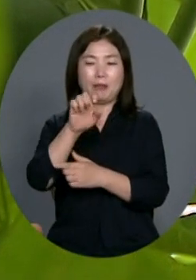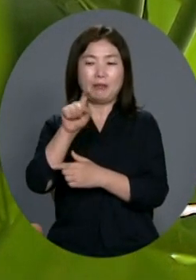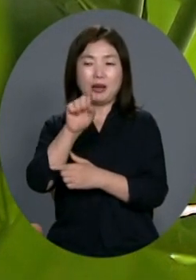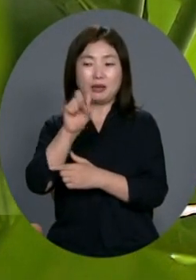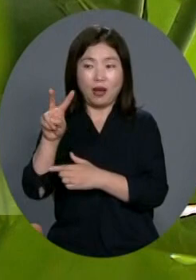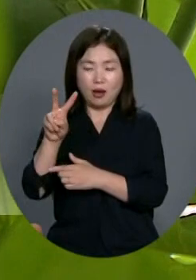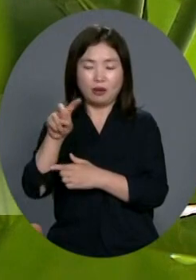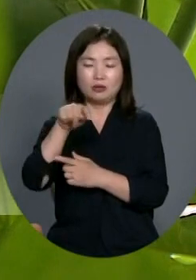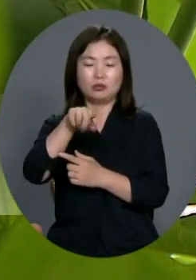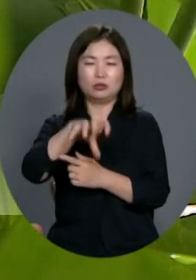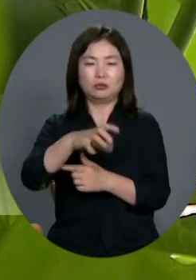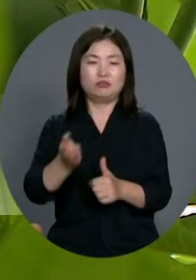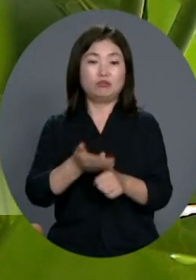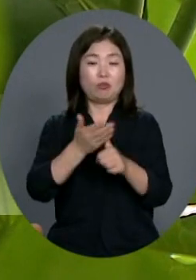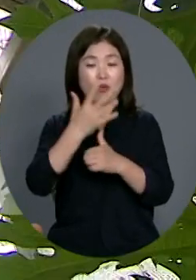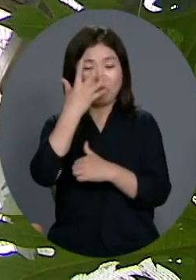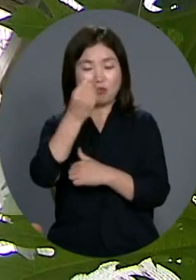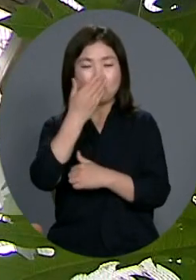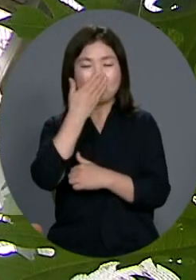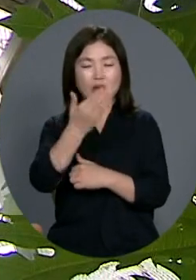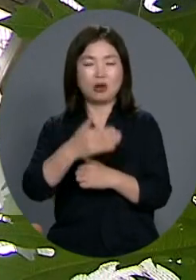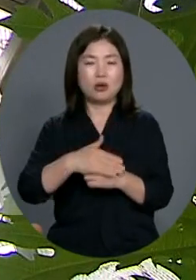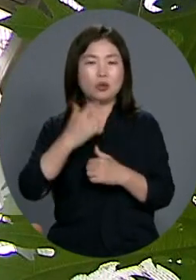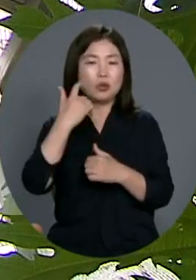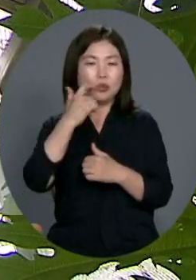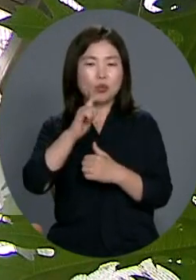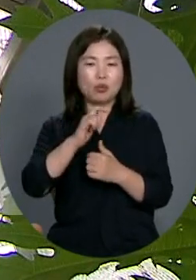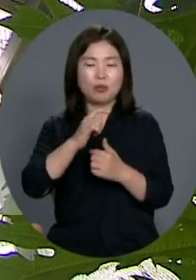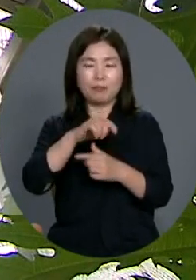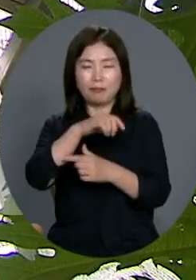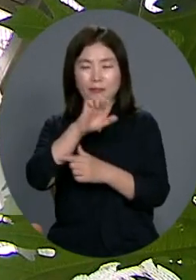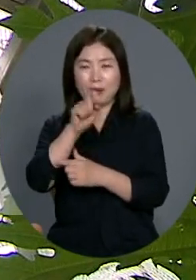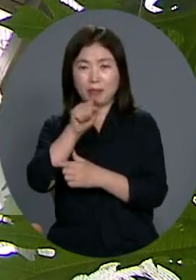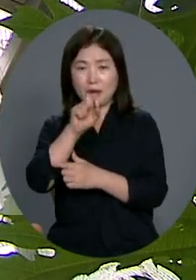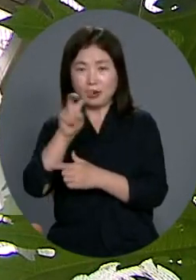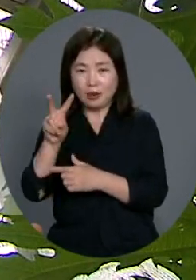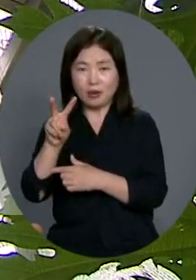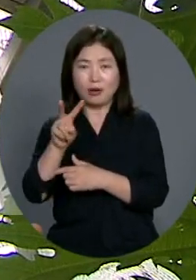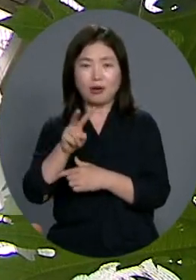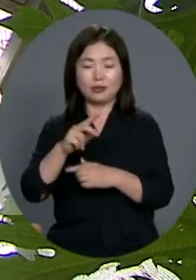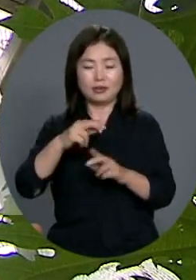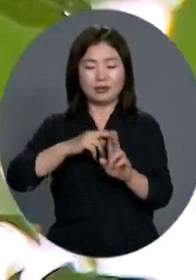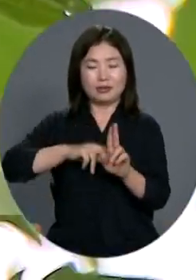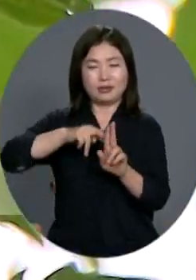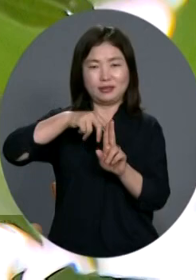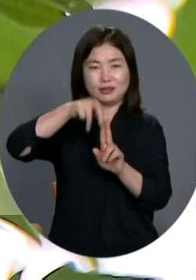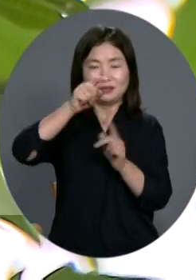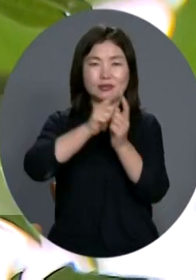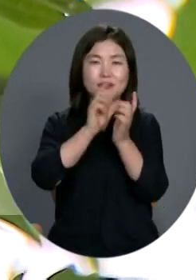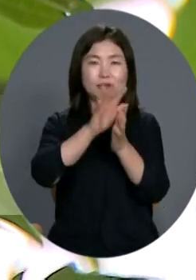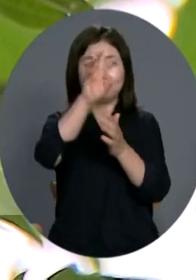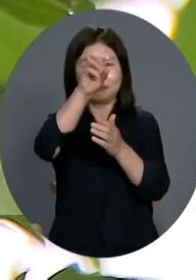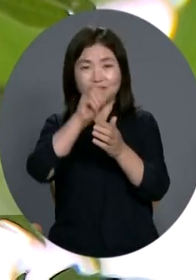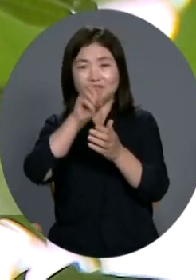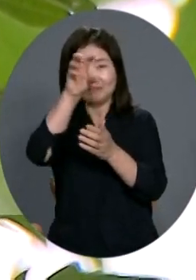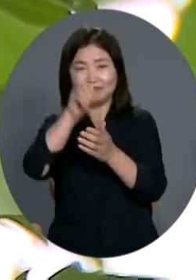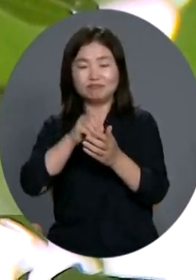이 농장에서 볼 수 있습니다. 노랗게 잘 익은 파파야를 사다리를 타고 직접 따보기도